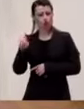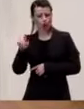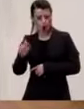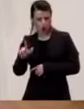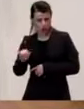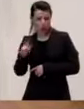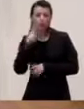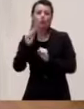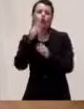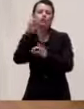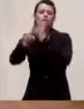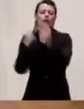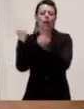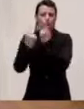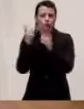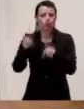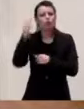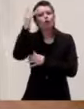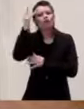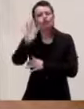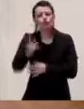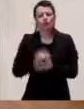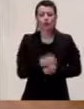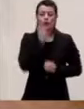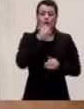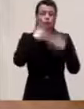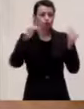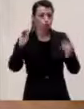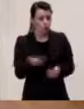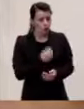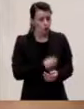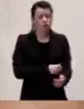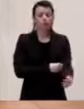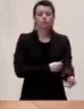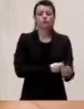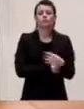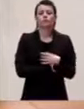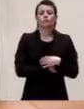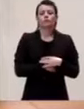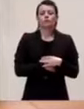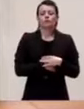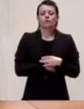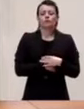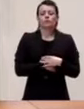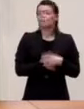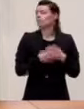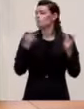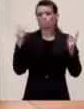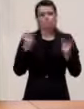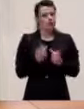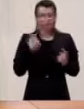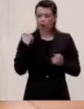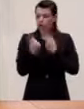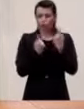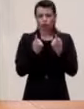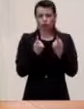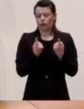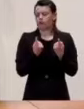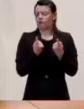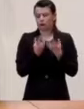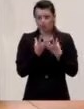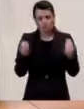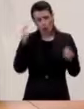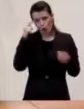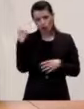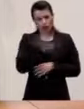le riflessioni che poi avete fatto? Buongiorno a tutti, era stata una situazione molto difficile,